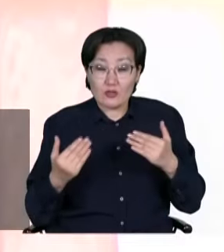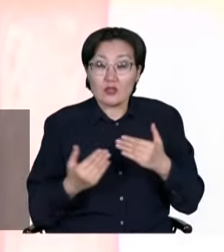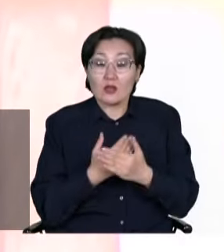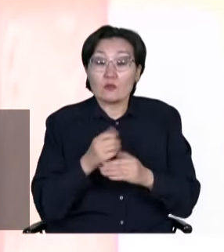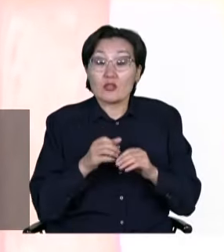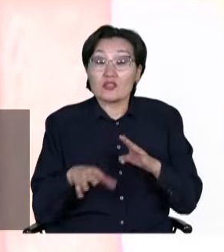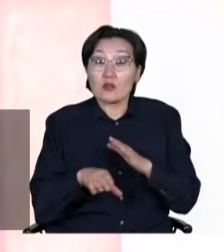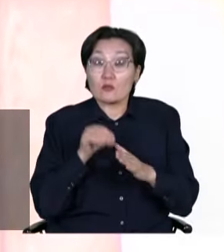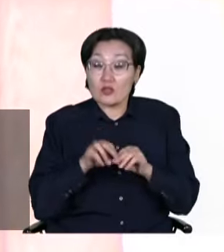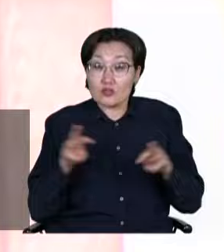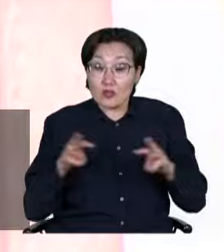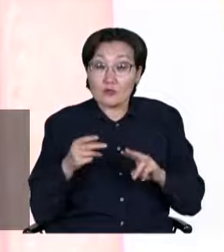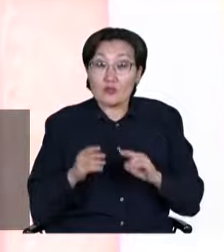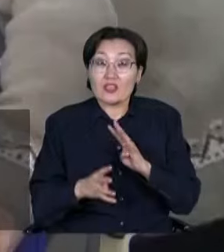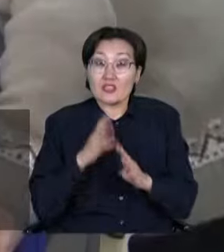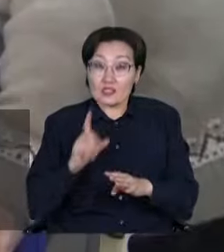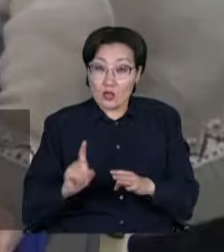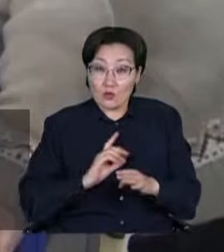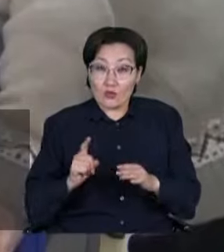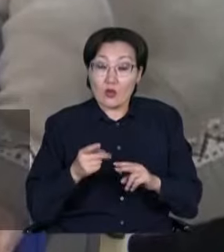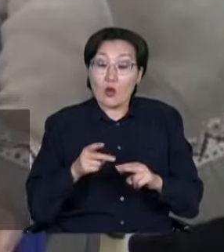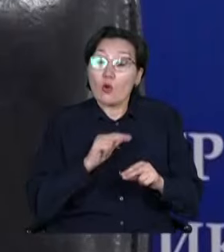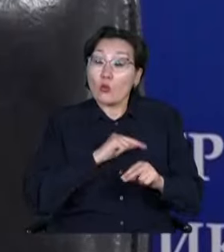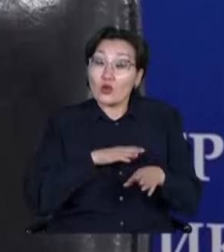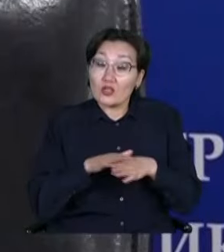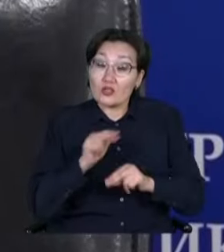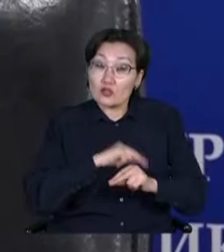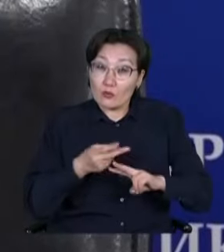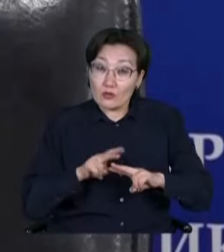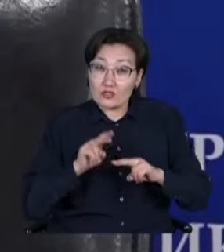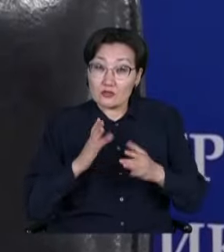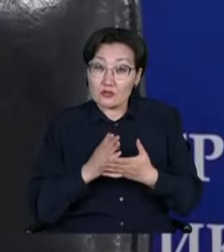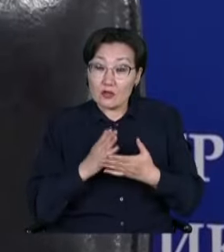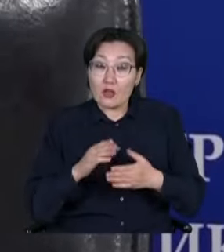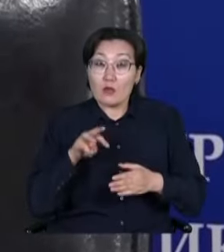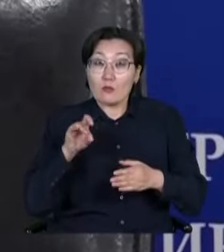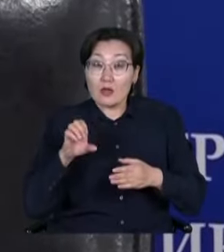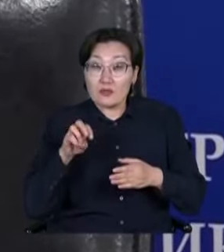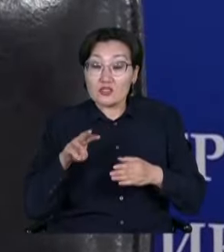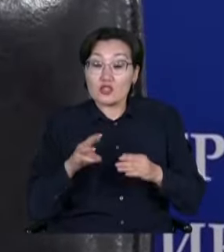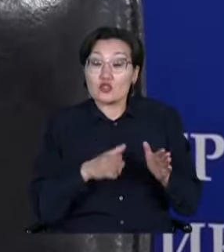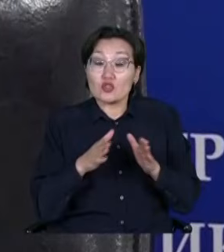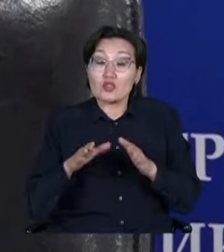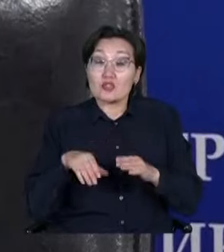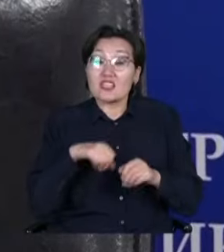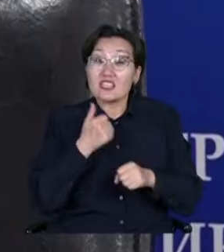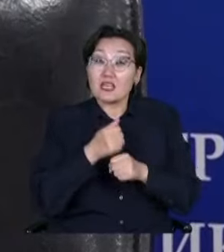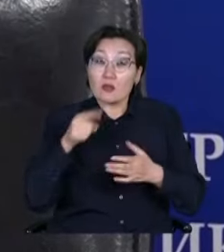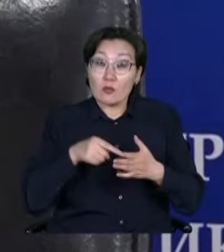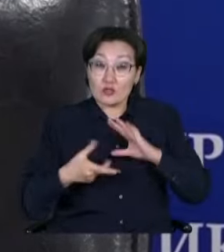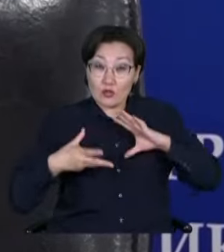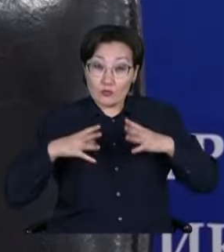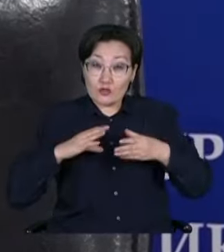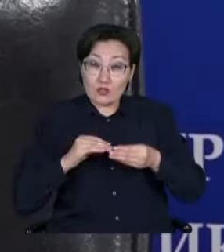министр кезек күттірмей қолға алатын бір шаруа осы. Мәміш жүйесінде ең негізгі мәселе жалпы біз